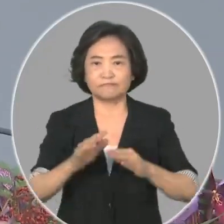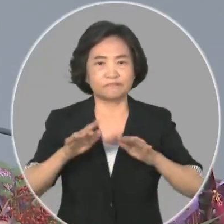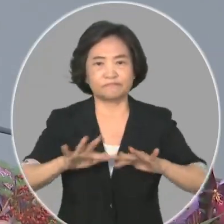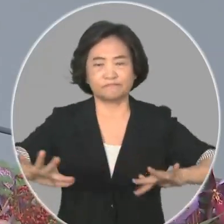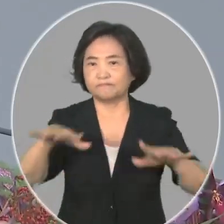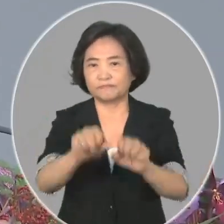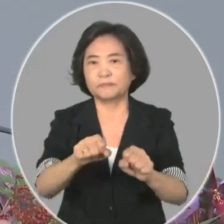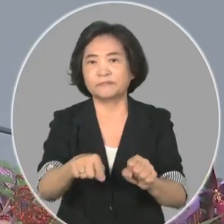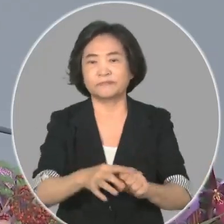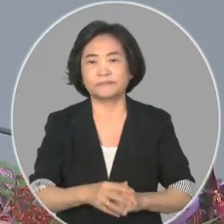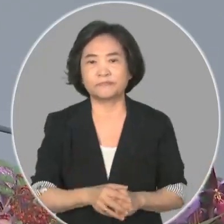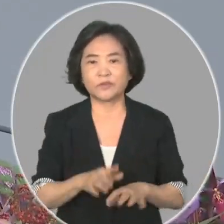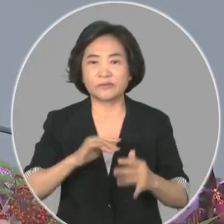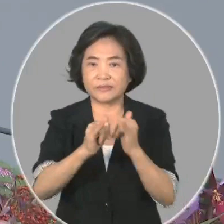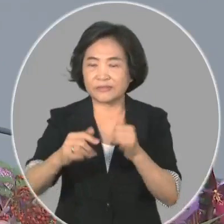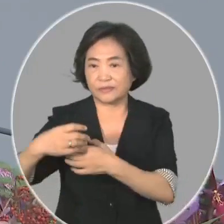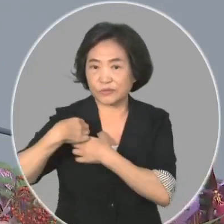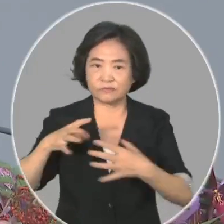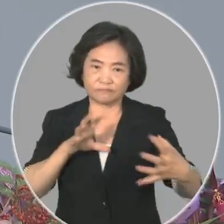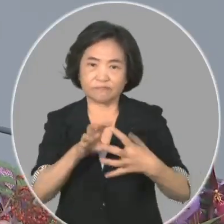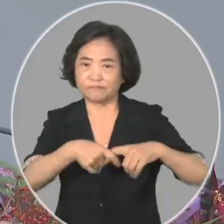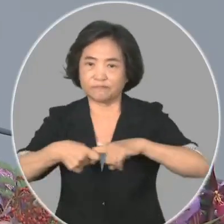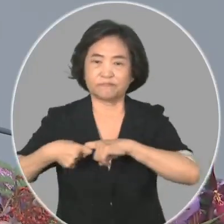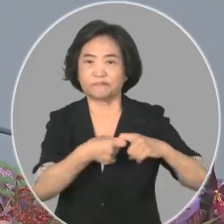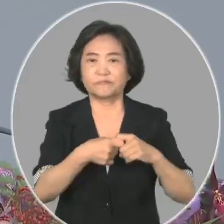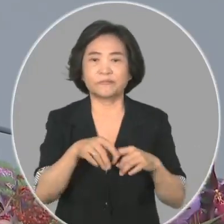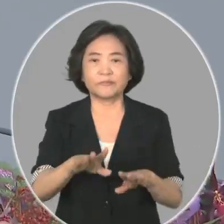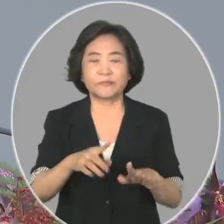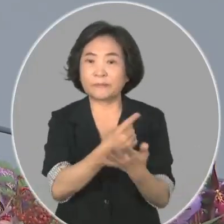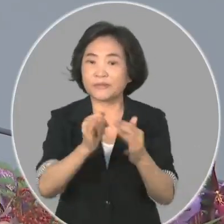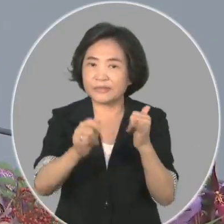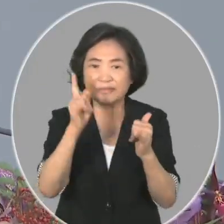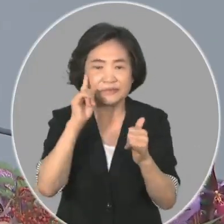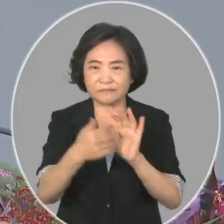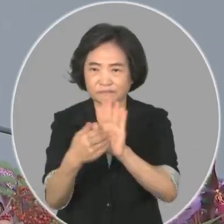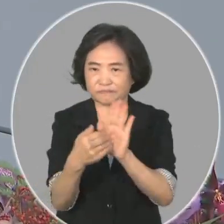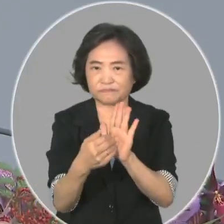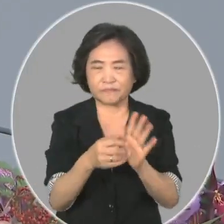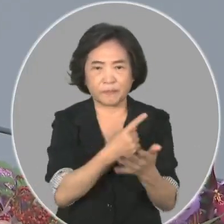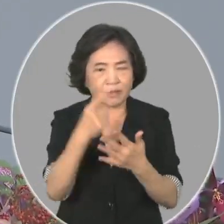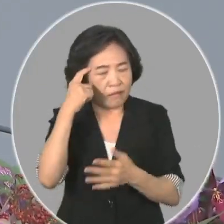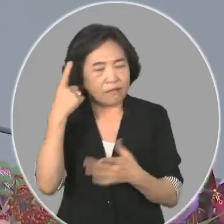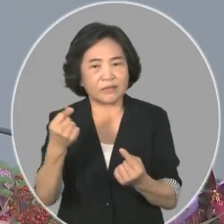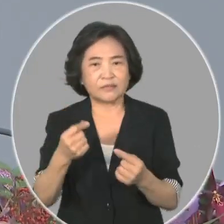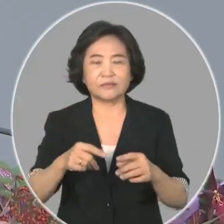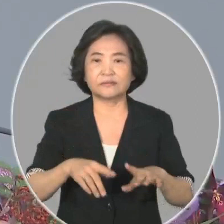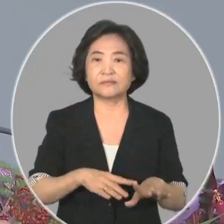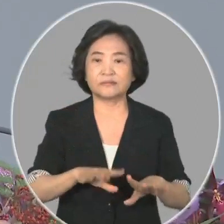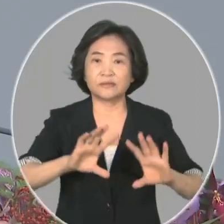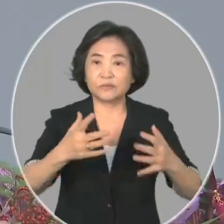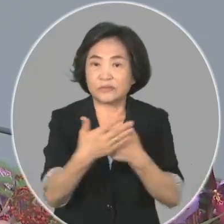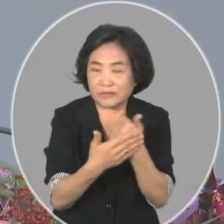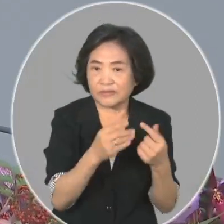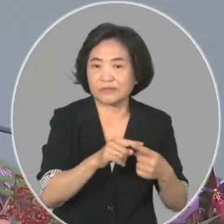凝聚民心士气，强化全民的防卫意识。守土卫国，从